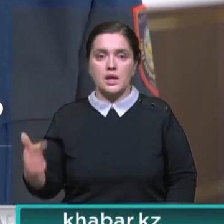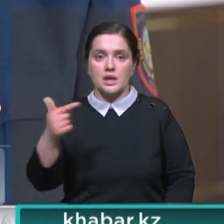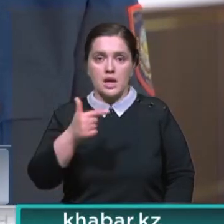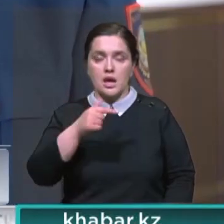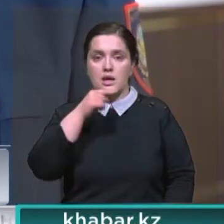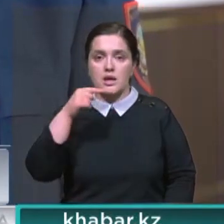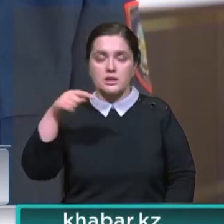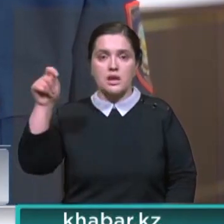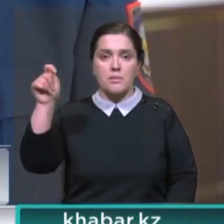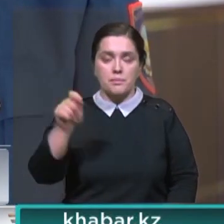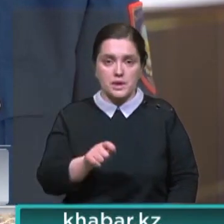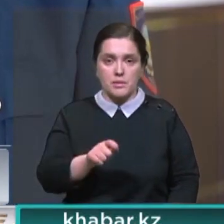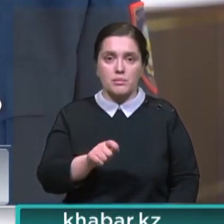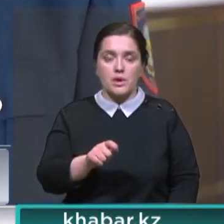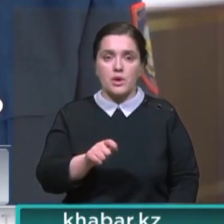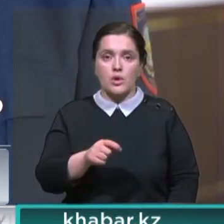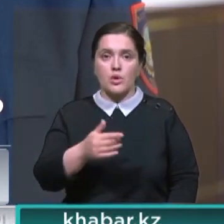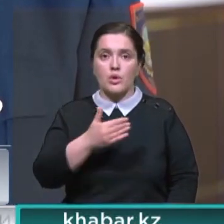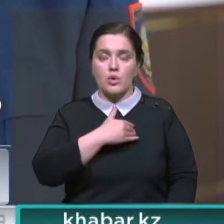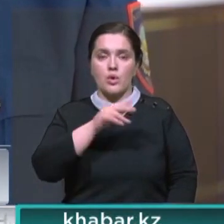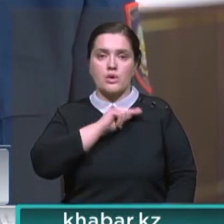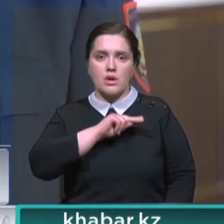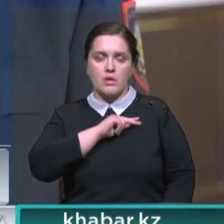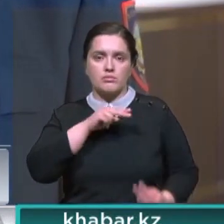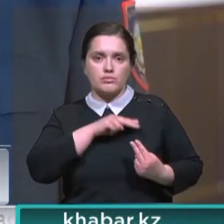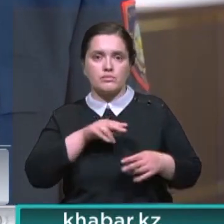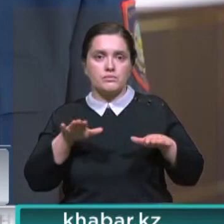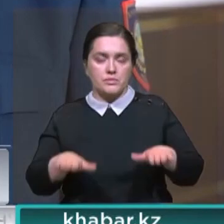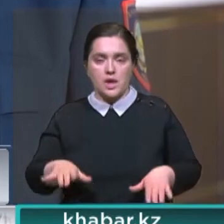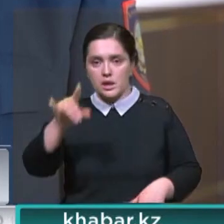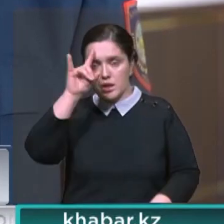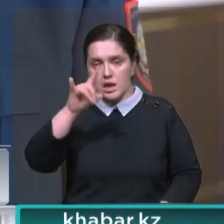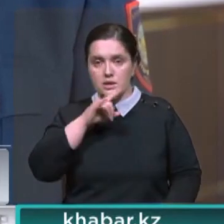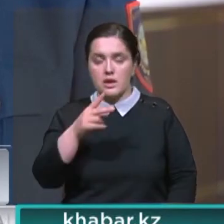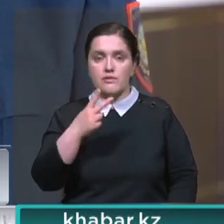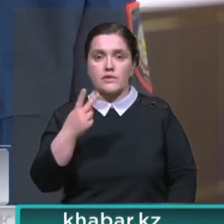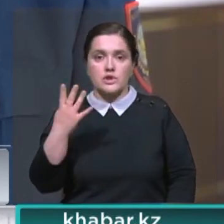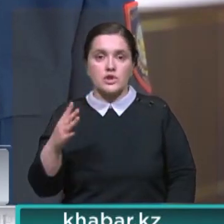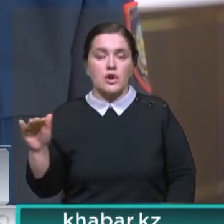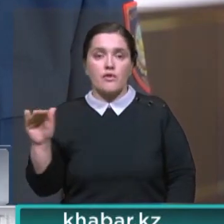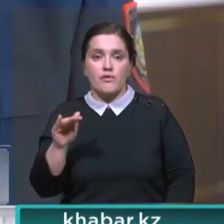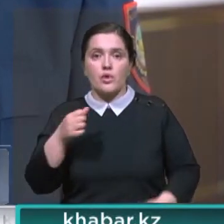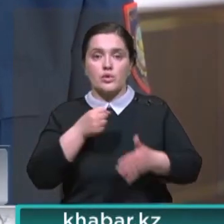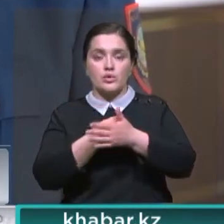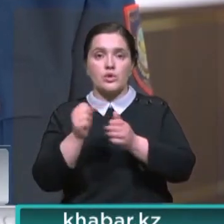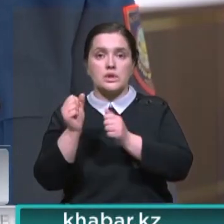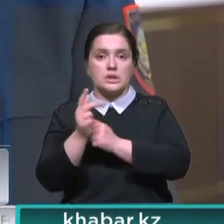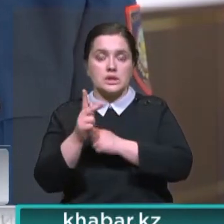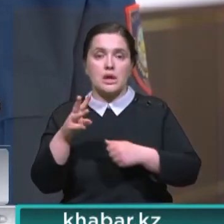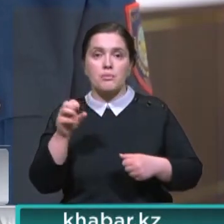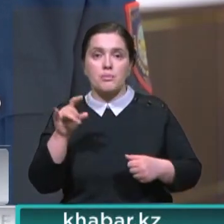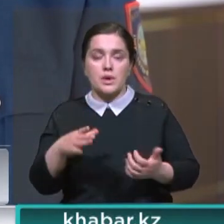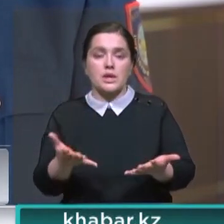прибыли с целью осуществления трудовой деятельности сдала 4 февраля по 13 марта текущего года